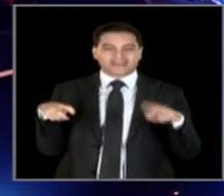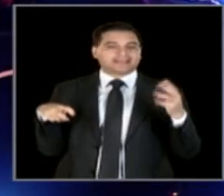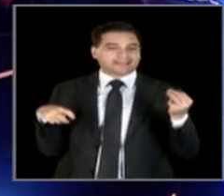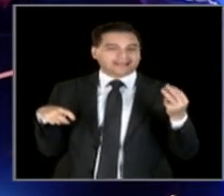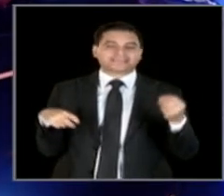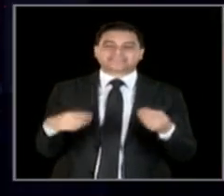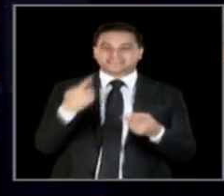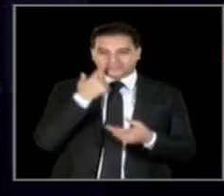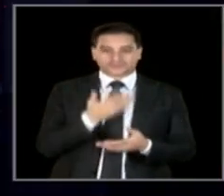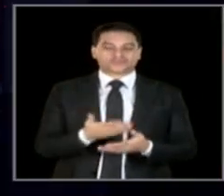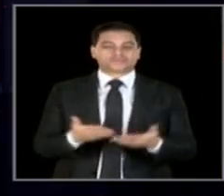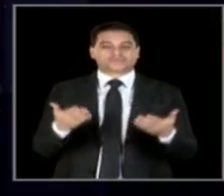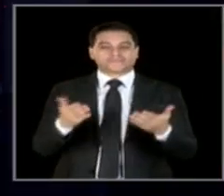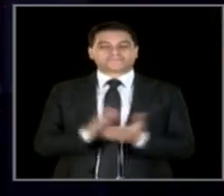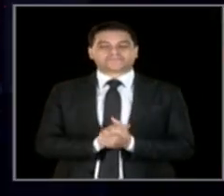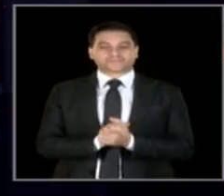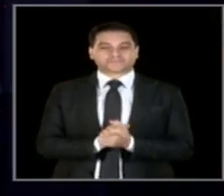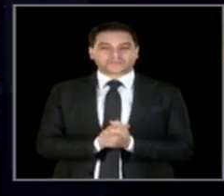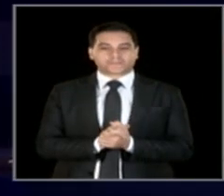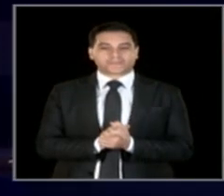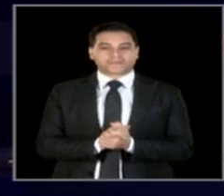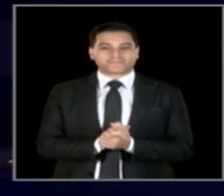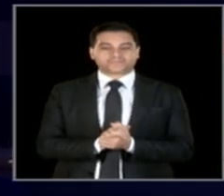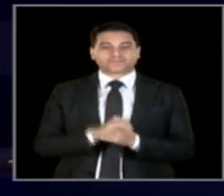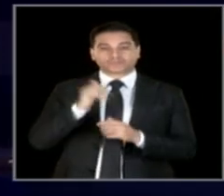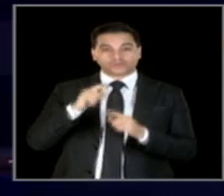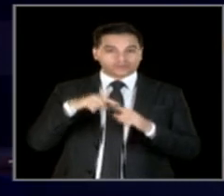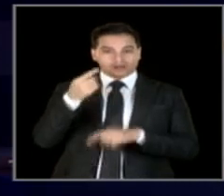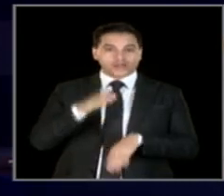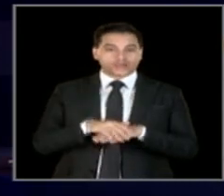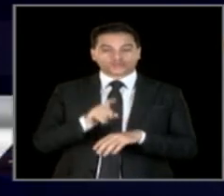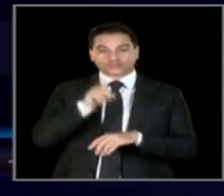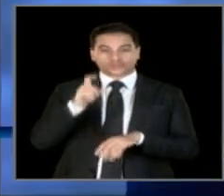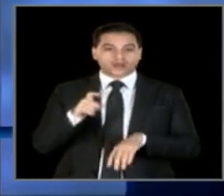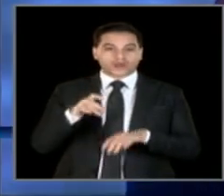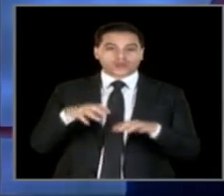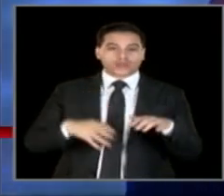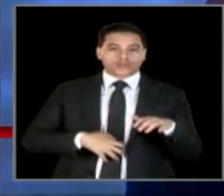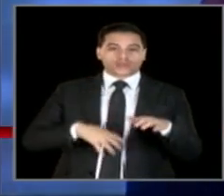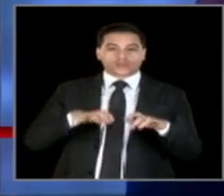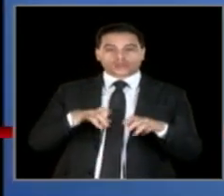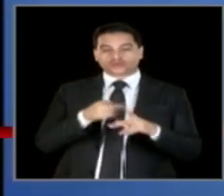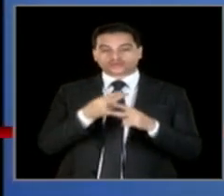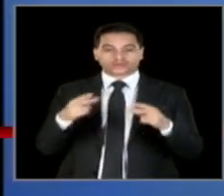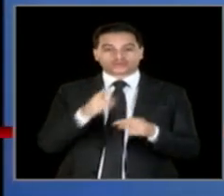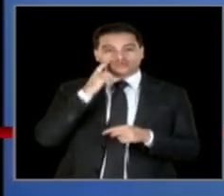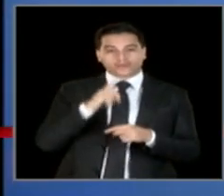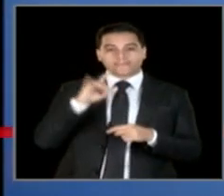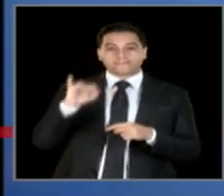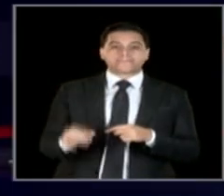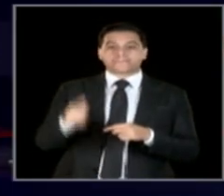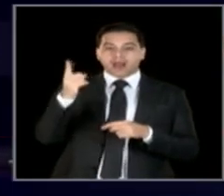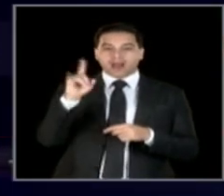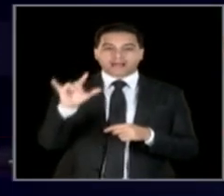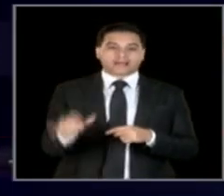80 مغاغة المنيا. دلوقتي عندنا سؤال في التكنولوجيا، مصطفى وماريا، ماريا